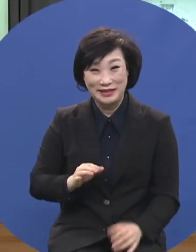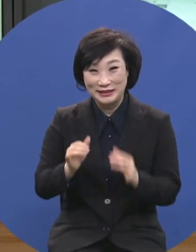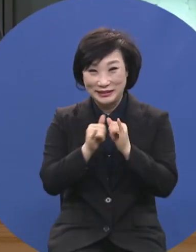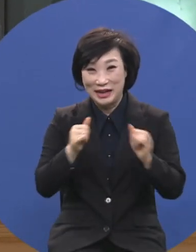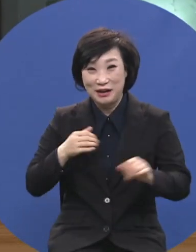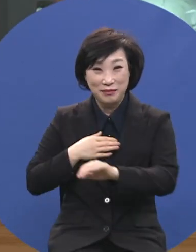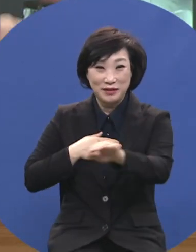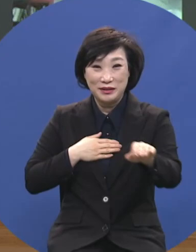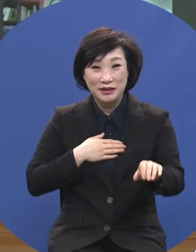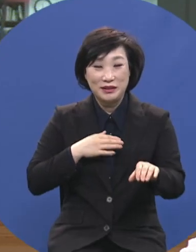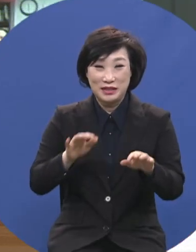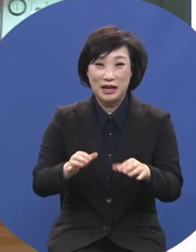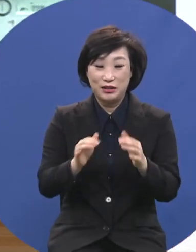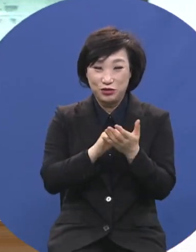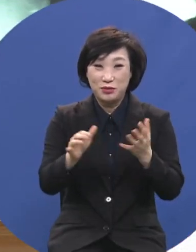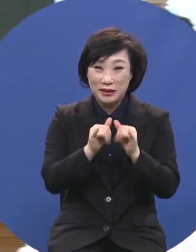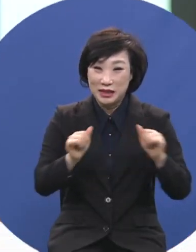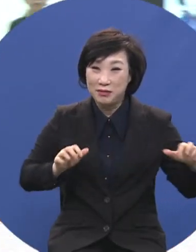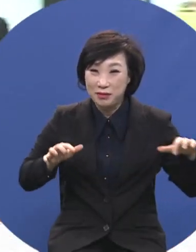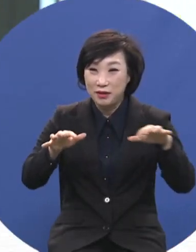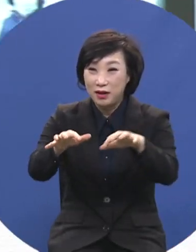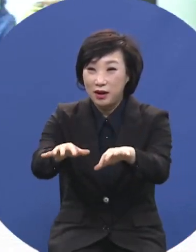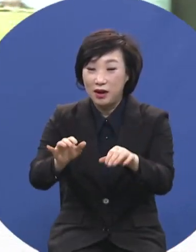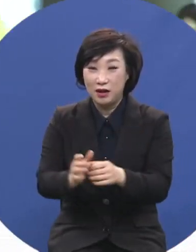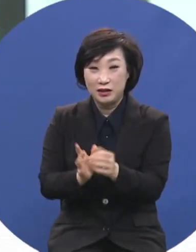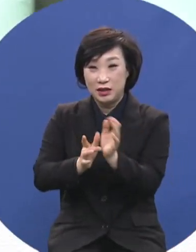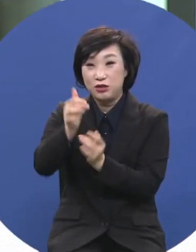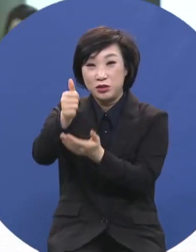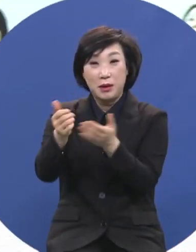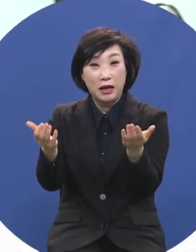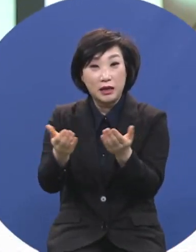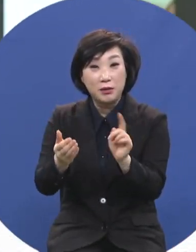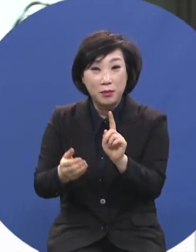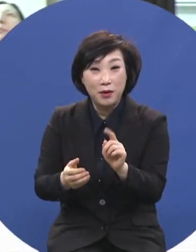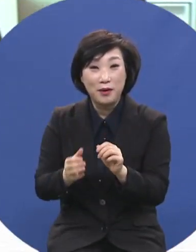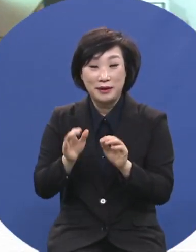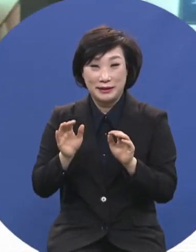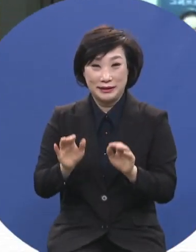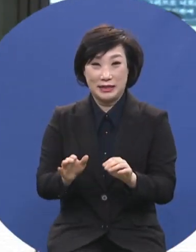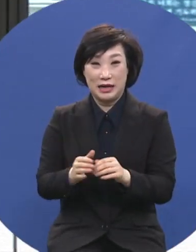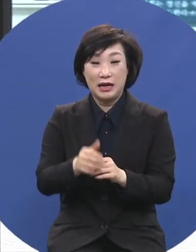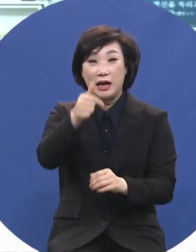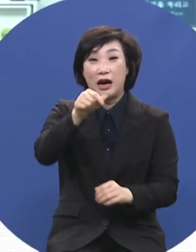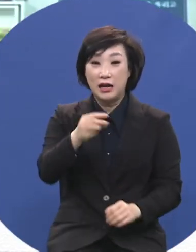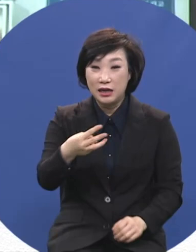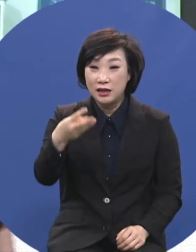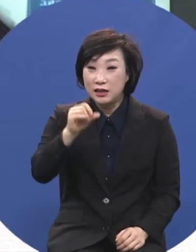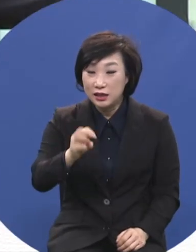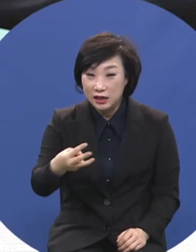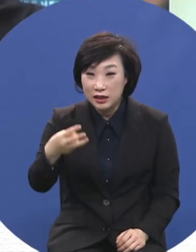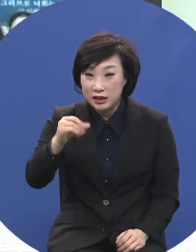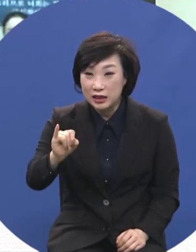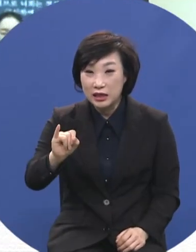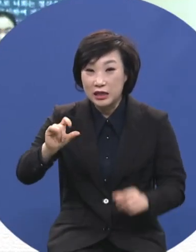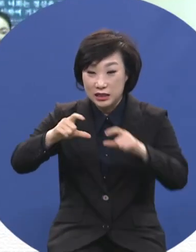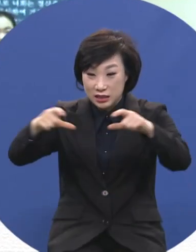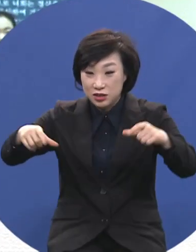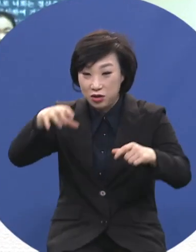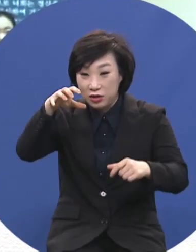사람들이 많이 봤습니다. 예수님의 사역이 갈릴리